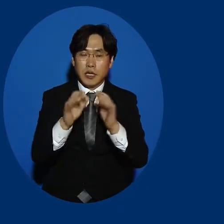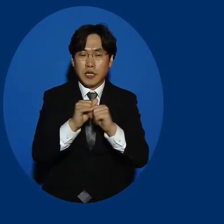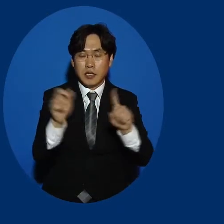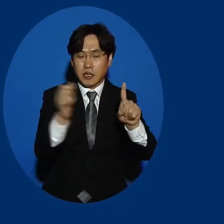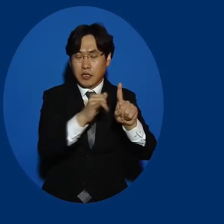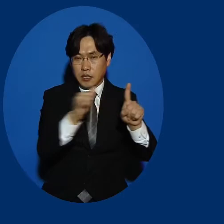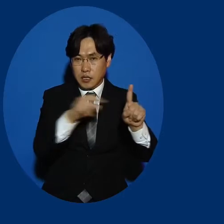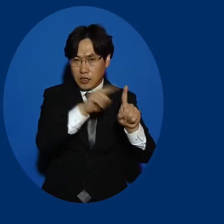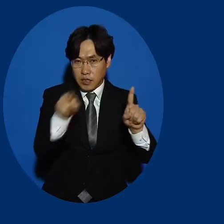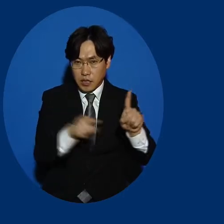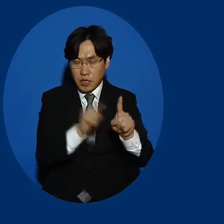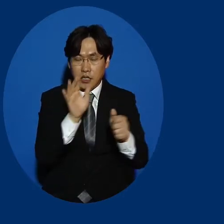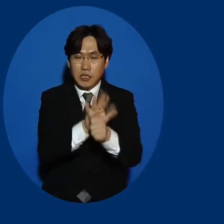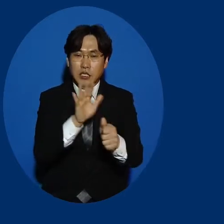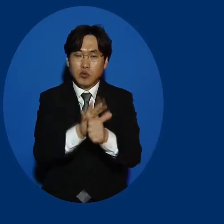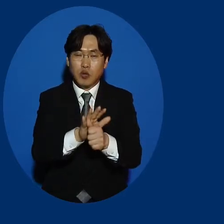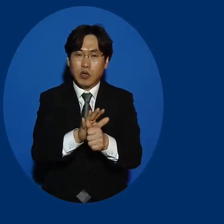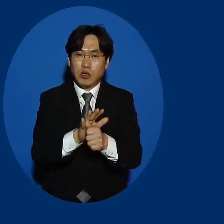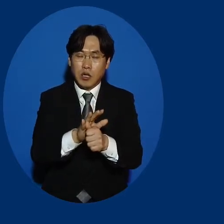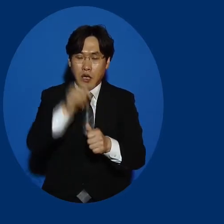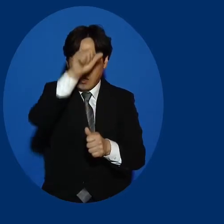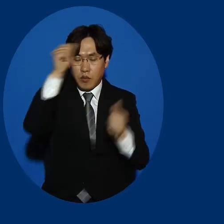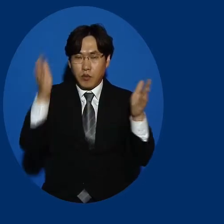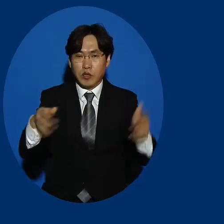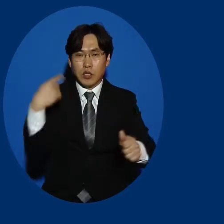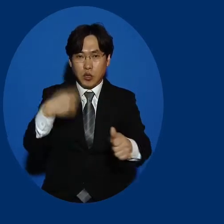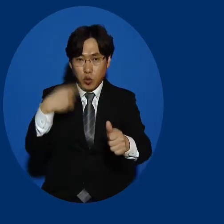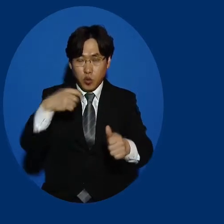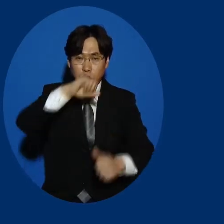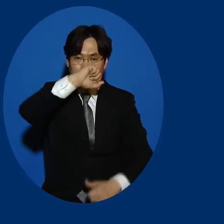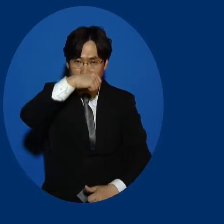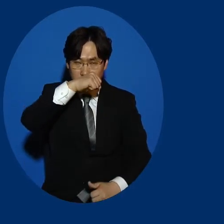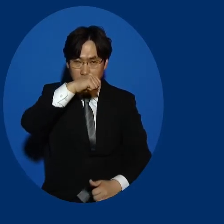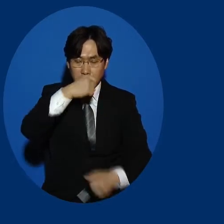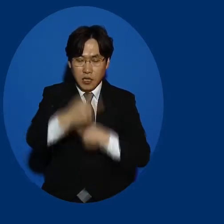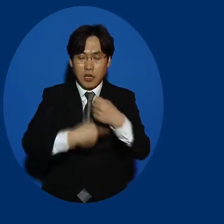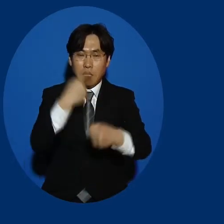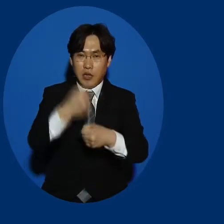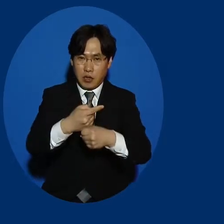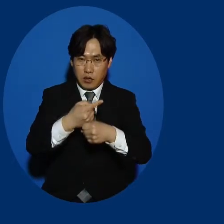1인당 지원받는 평생교육 예산은 연간